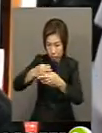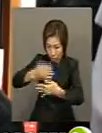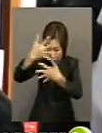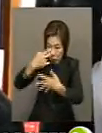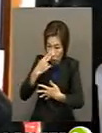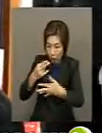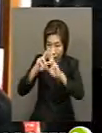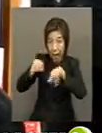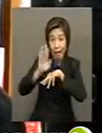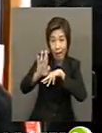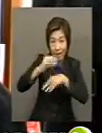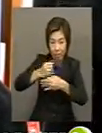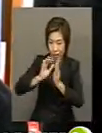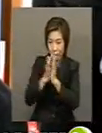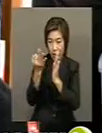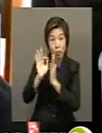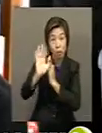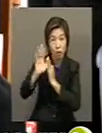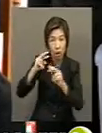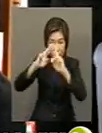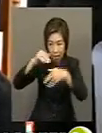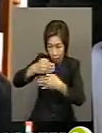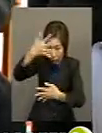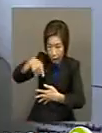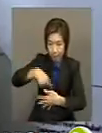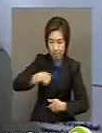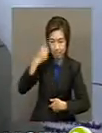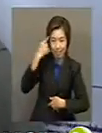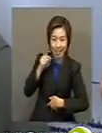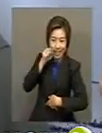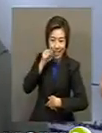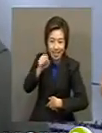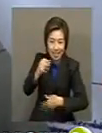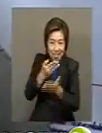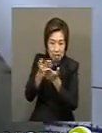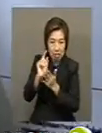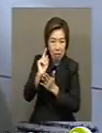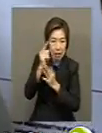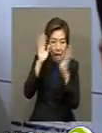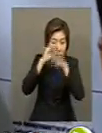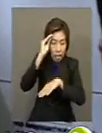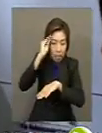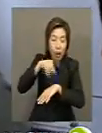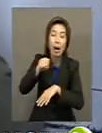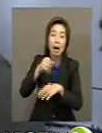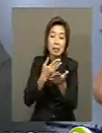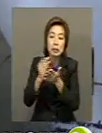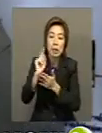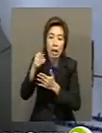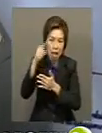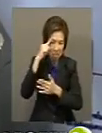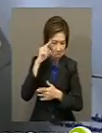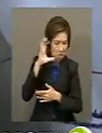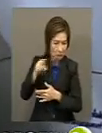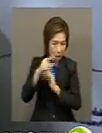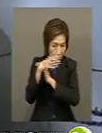าจากร้านของคุณพันสุธีแล้วบอกว่านี่เป็นการสั่งซื้อครั้งแรกไม่ค่อยมั่นใจเอาอย่างนี้ละกันรบกวนให้คุณพันสุธีเนี่